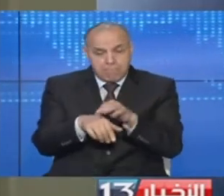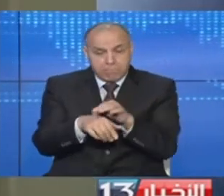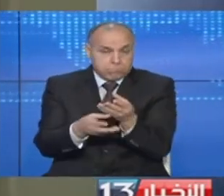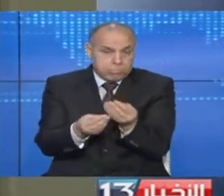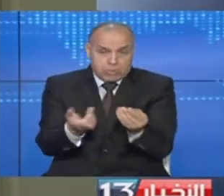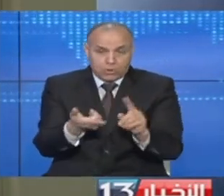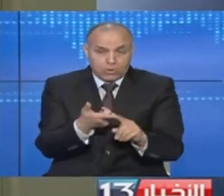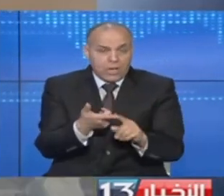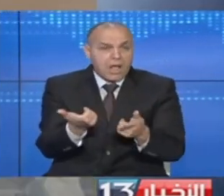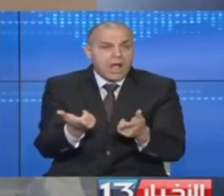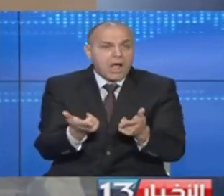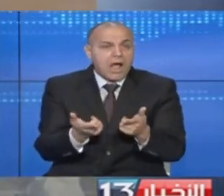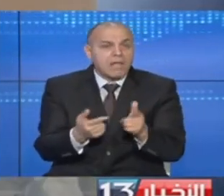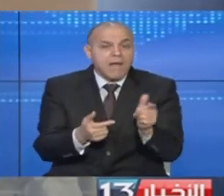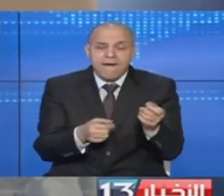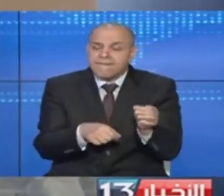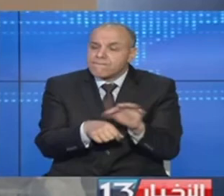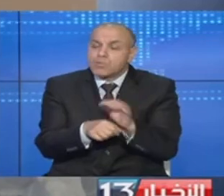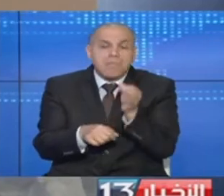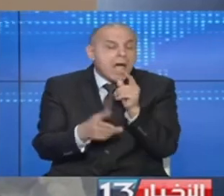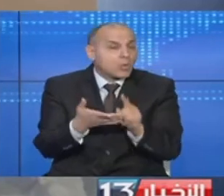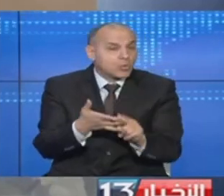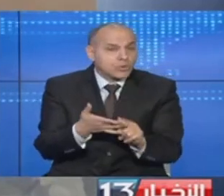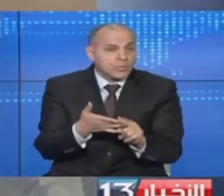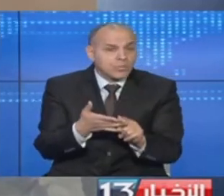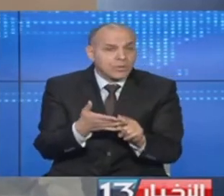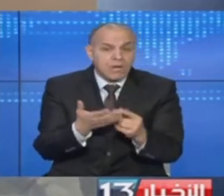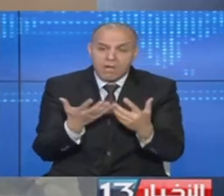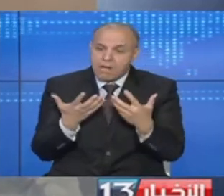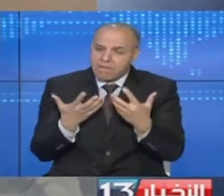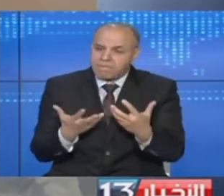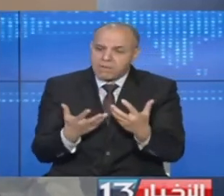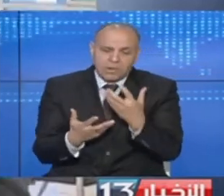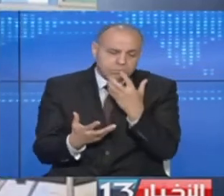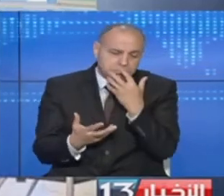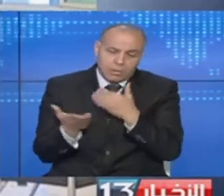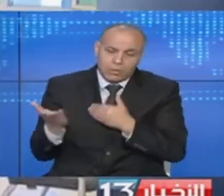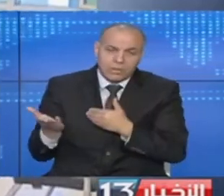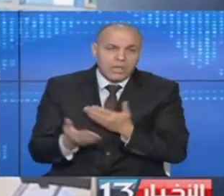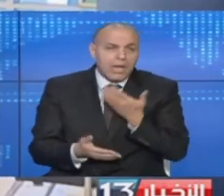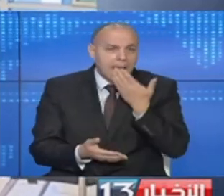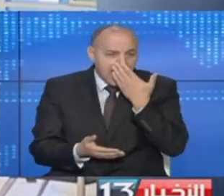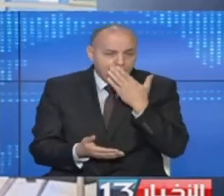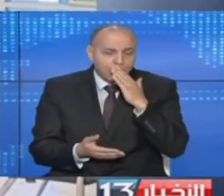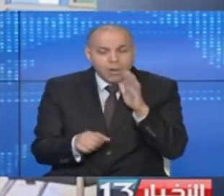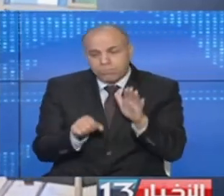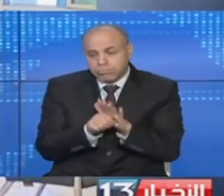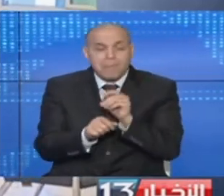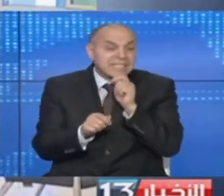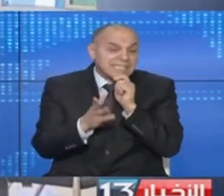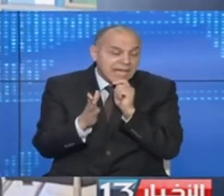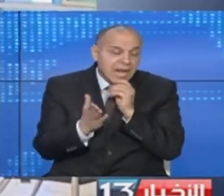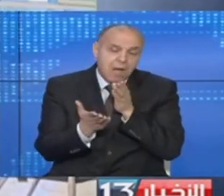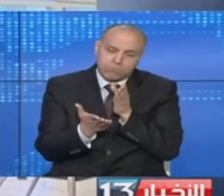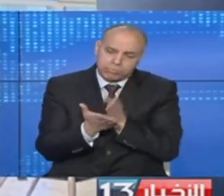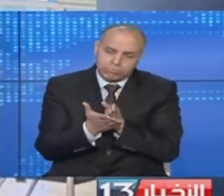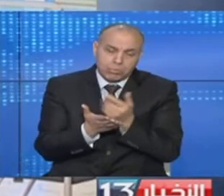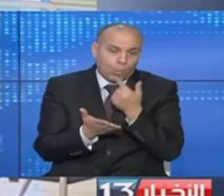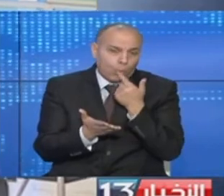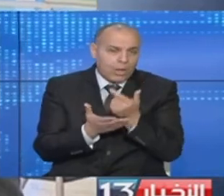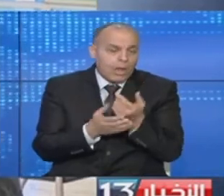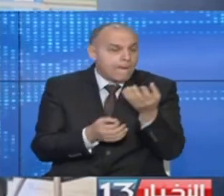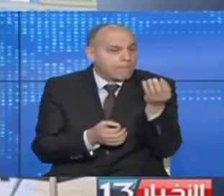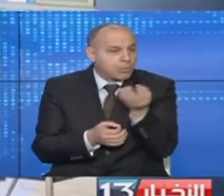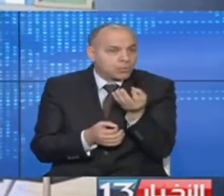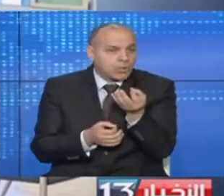مرضية من غير الحاملين للفيروس والذين هم في حاجة إلى الإنعاش. الحمد لله مش كومبلي، أما الحقيقة